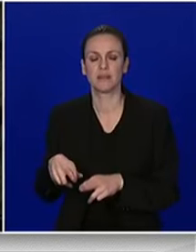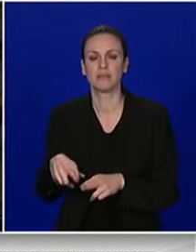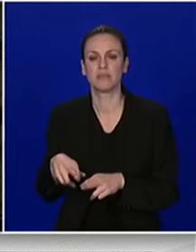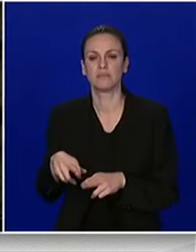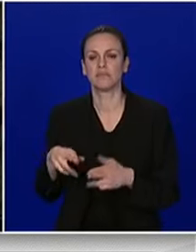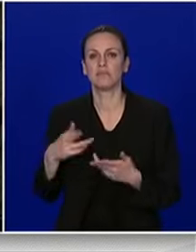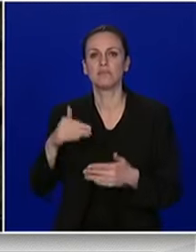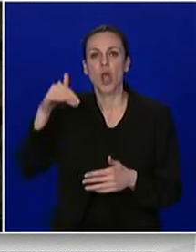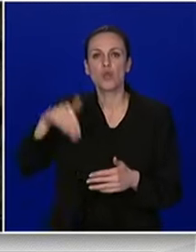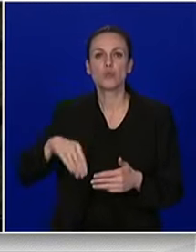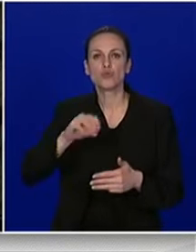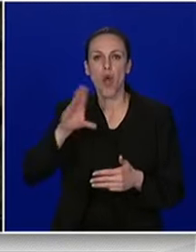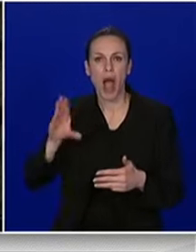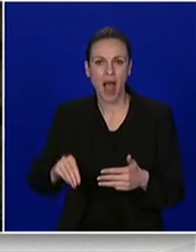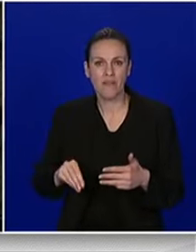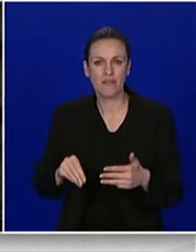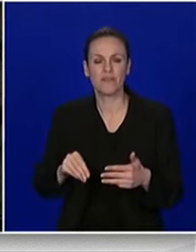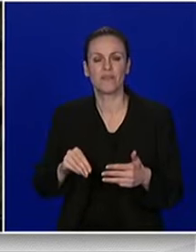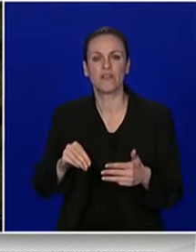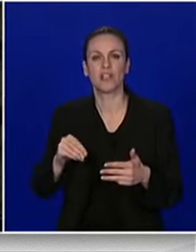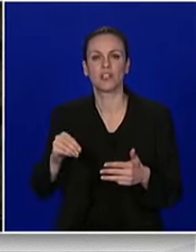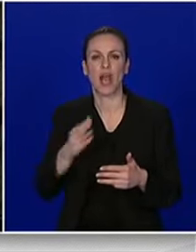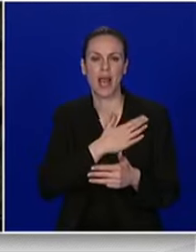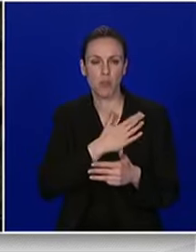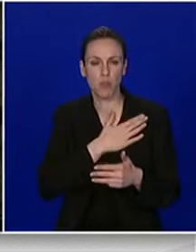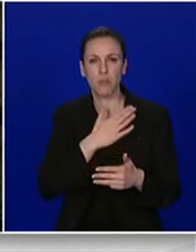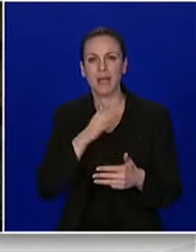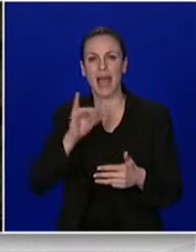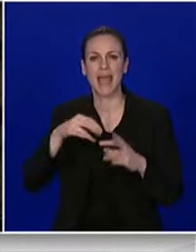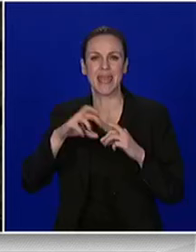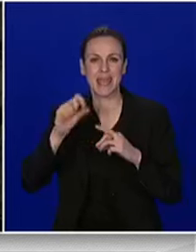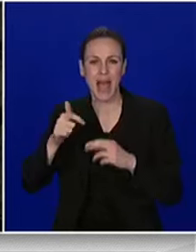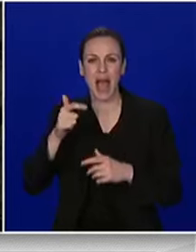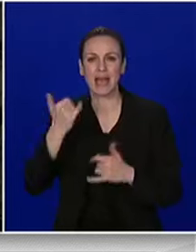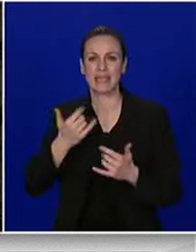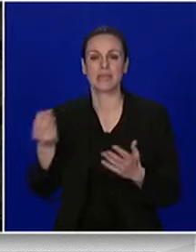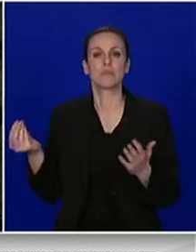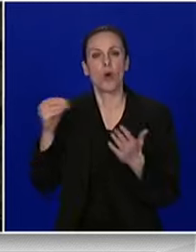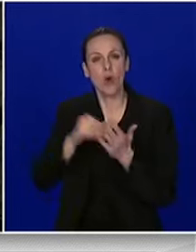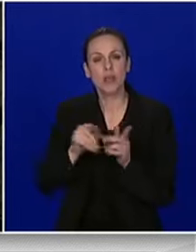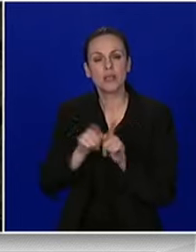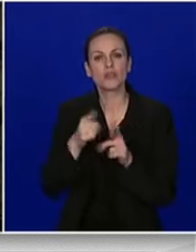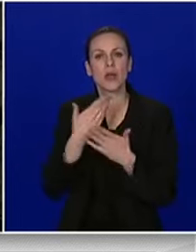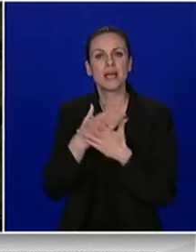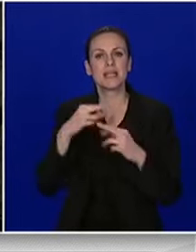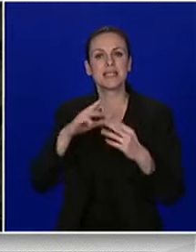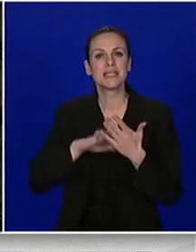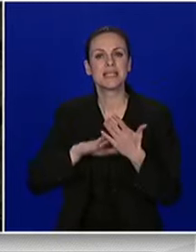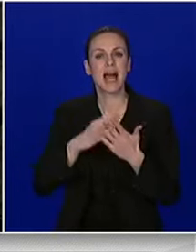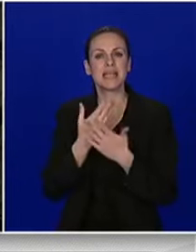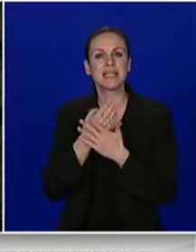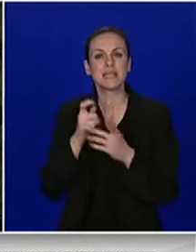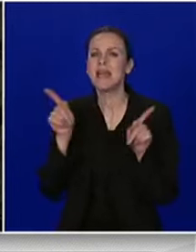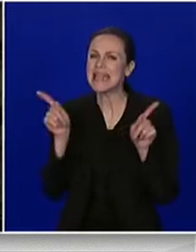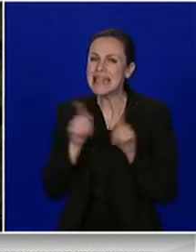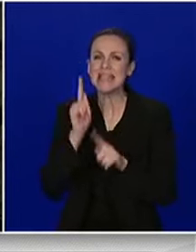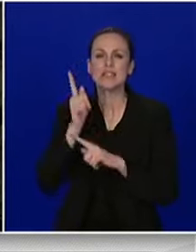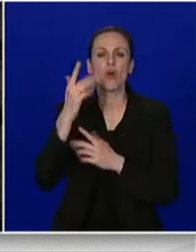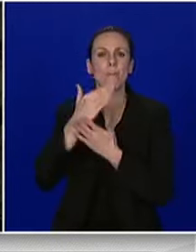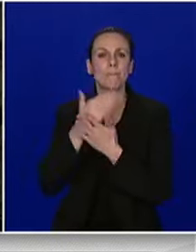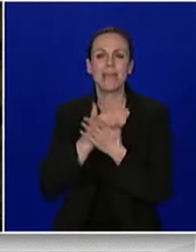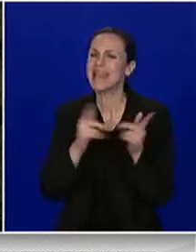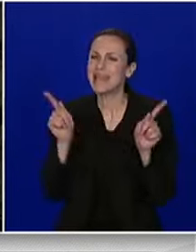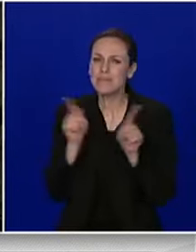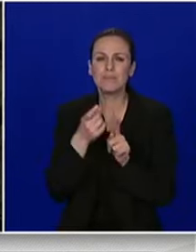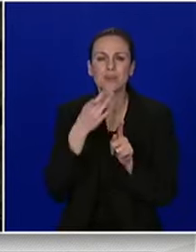iz Južnoafričke republike i iz, sad smo na listu stavili i Zanzibar, podliježu svim onim istim mjerama kao i